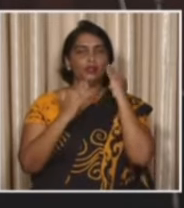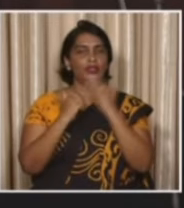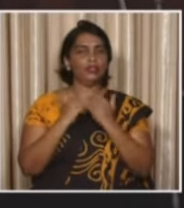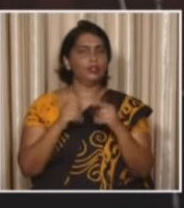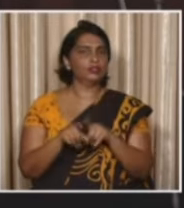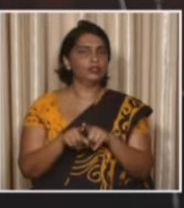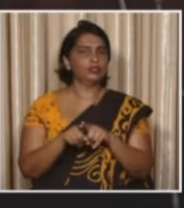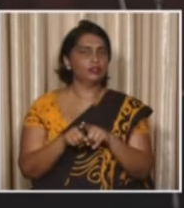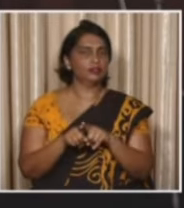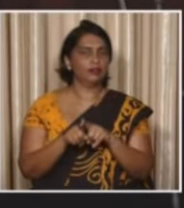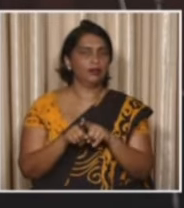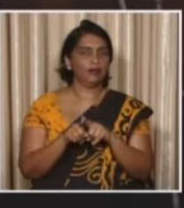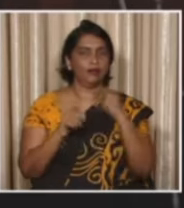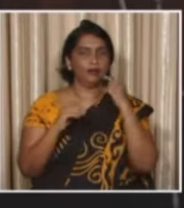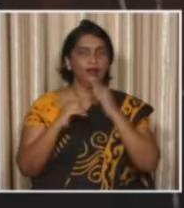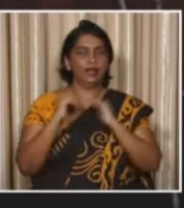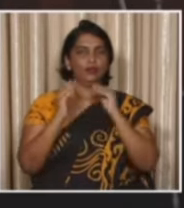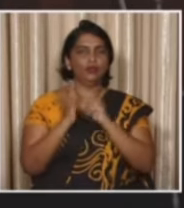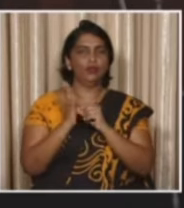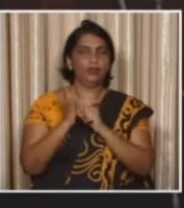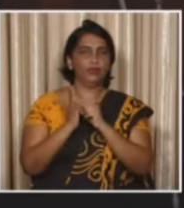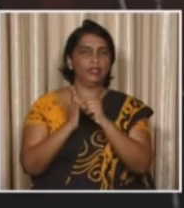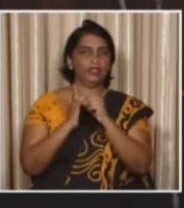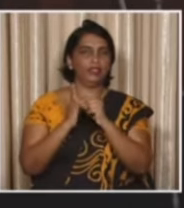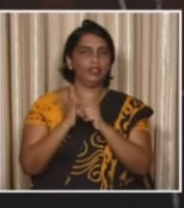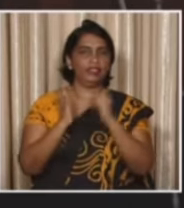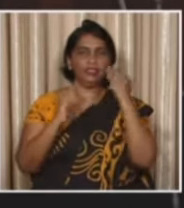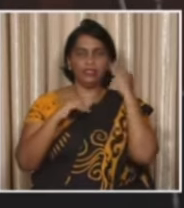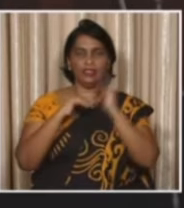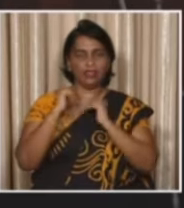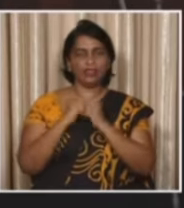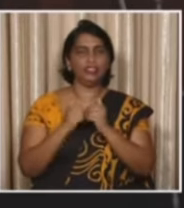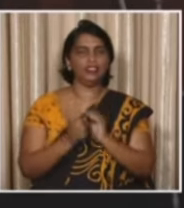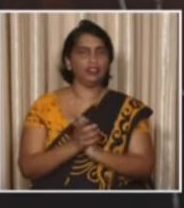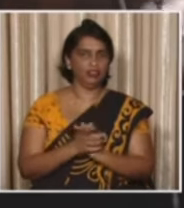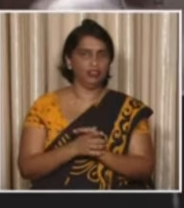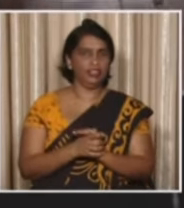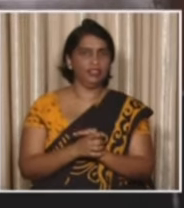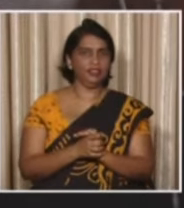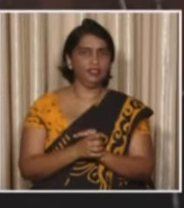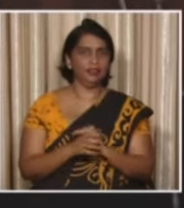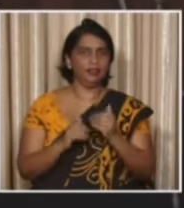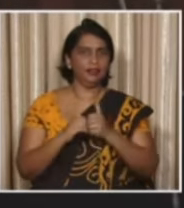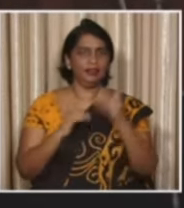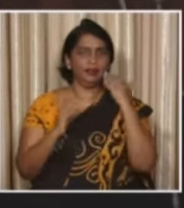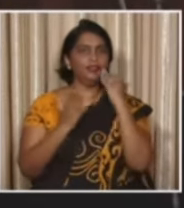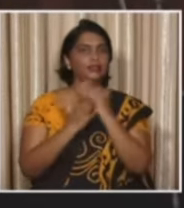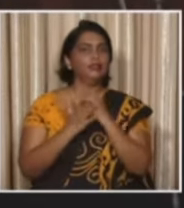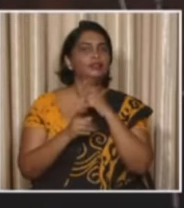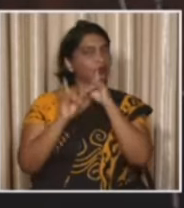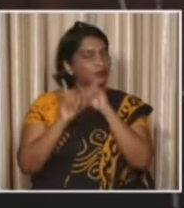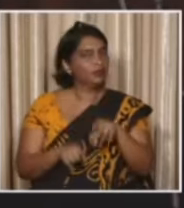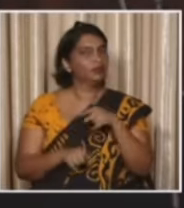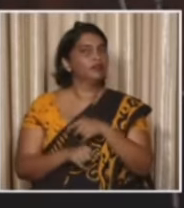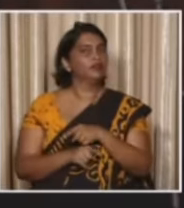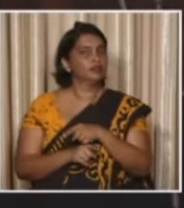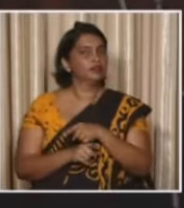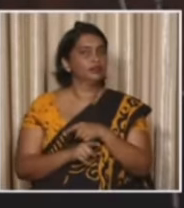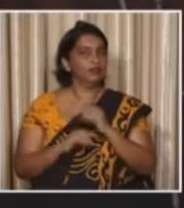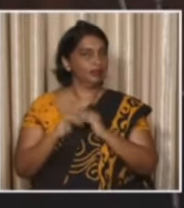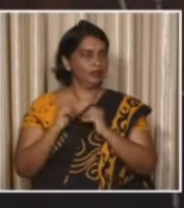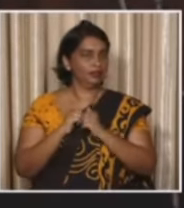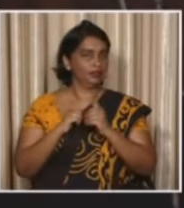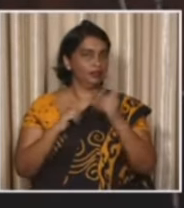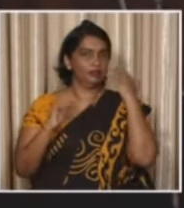విశేషం ఆగమన పనత్కేటం పద అపి కారక సభా సాకచ్చా కల అనుమత కల ఏకమ అపి కారక